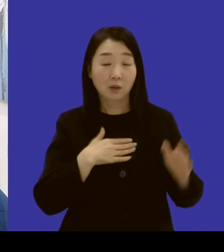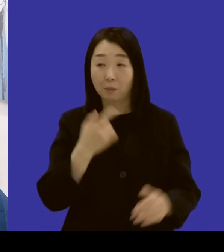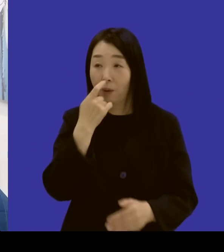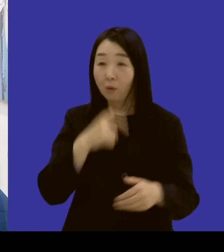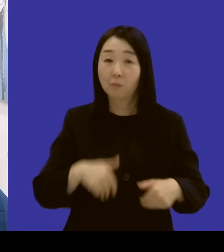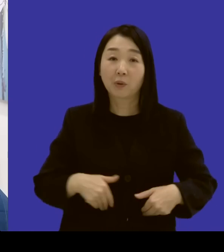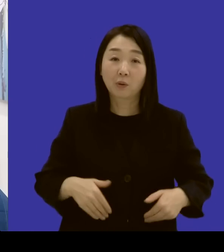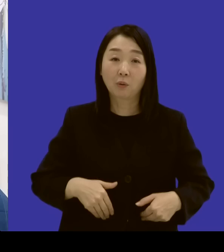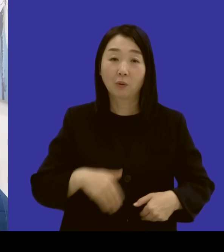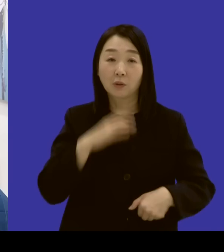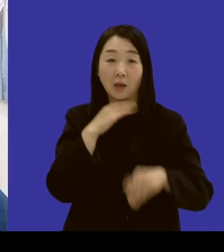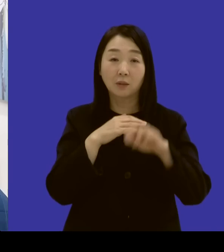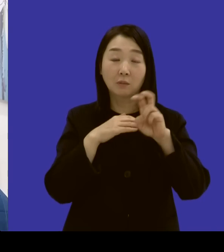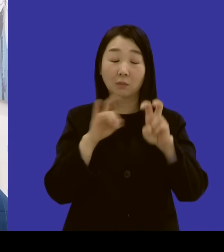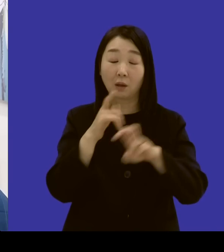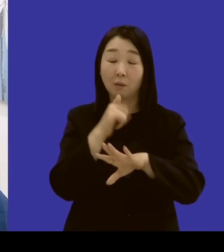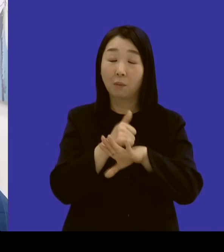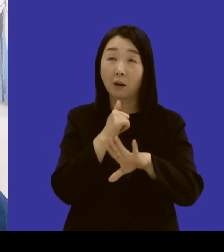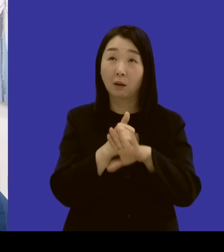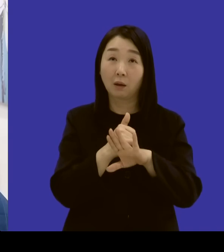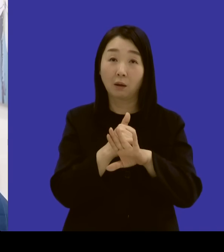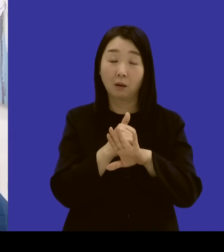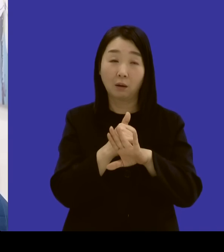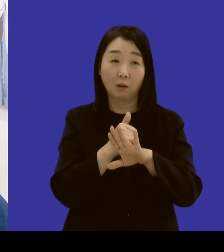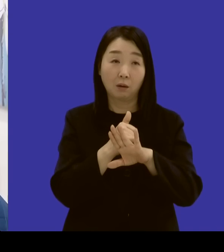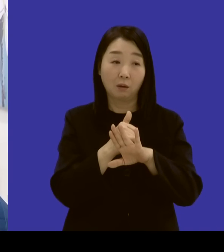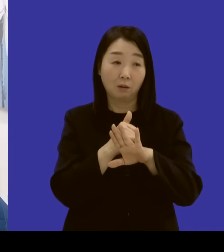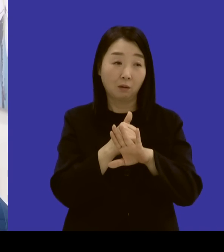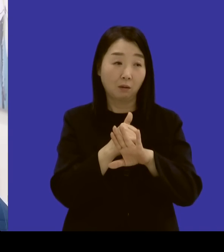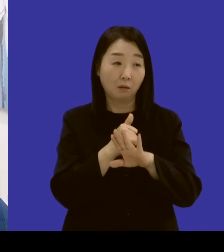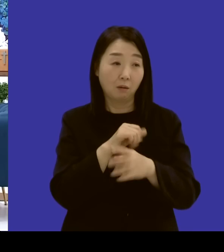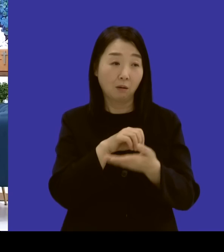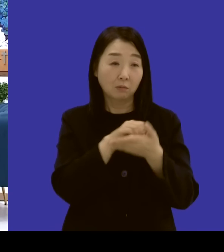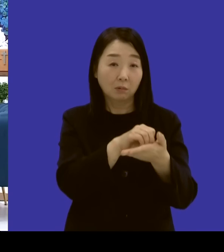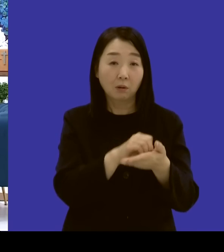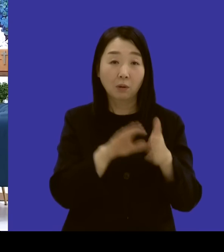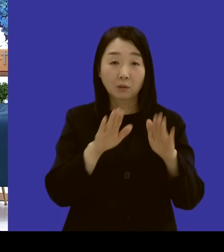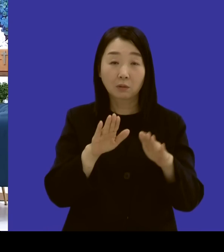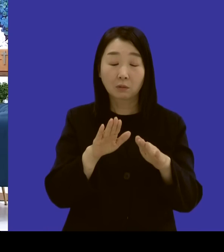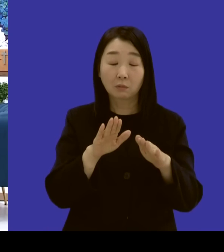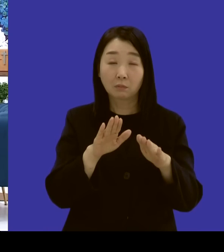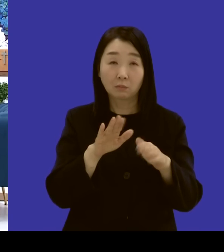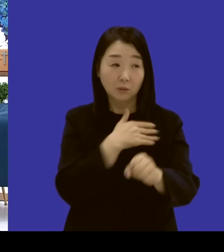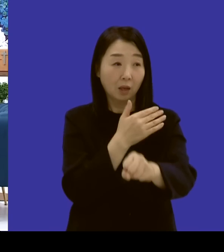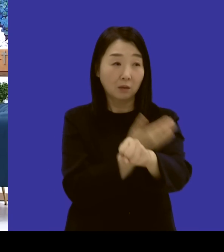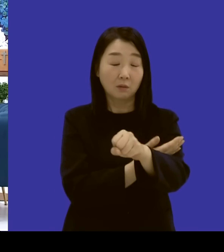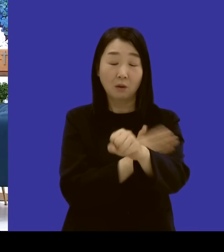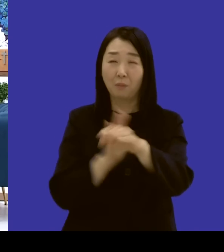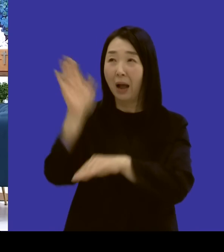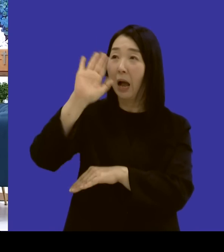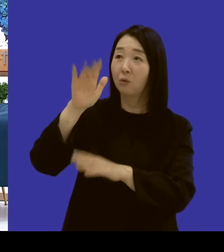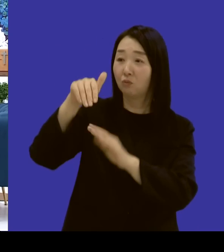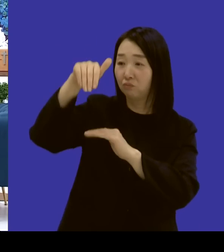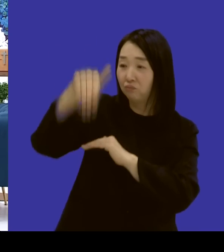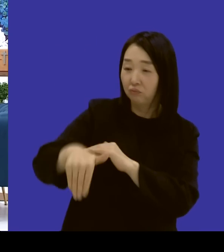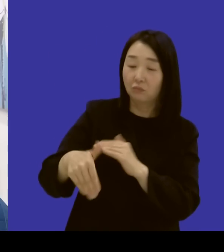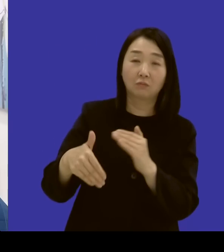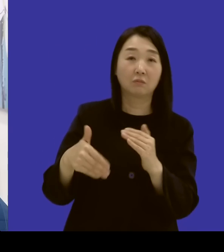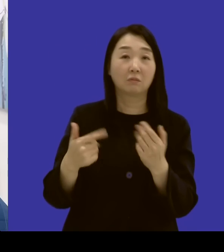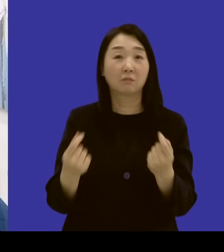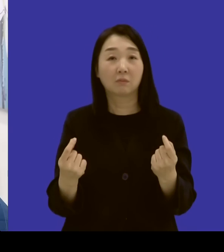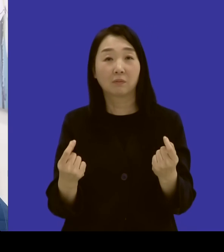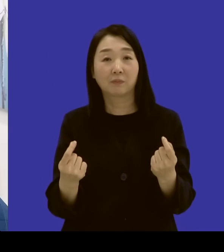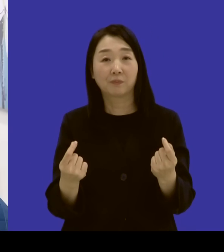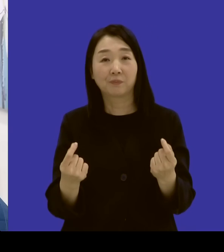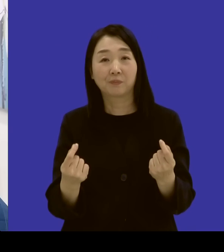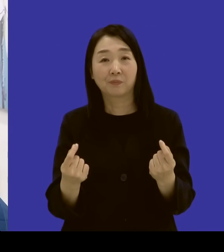되는데 20대 말에 들어와가지고 뭐 갖고 지금 내 실력이 땅을 곤두박질을 한 밑으로 내려가는 게 보이는데